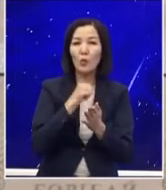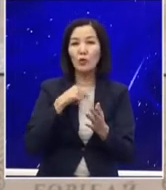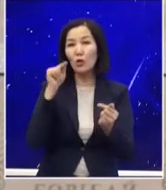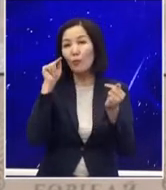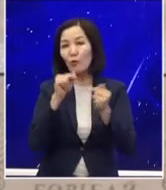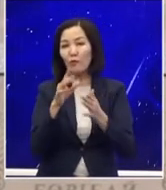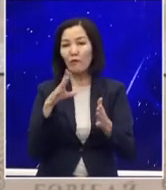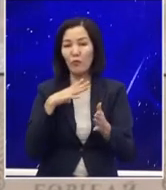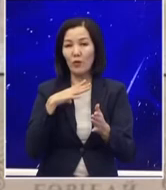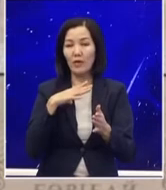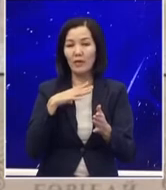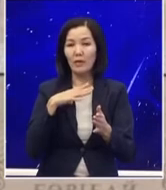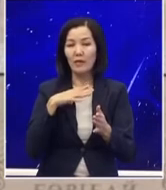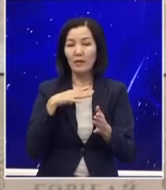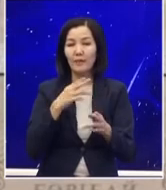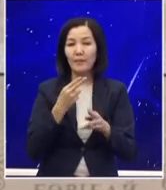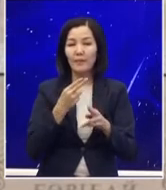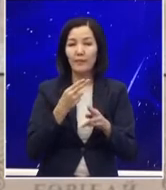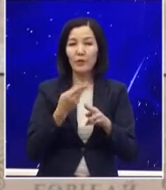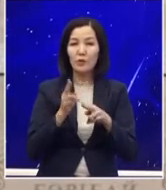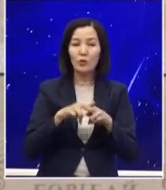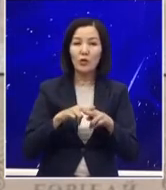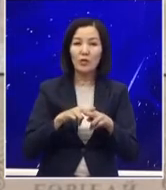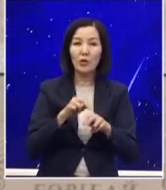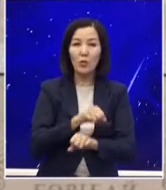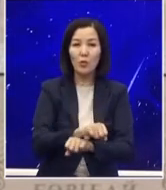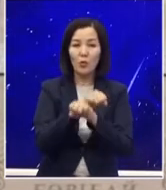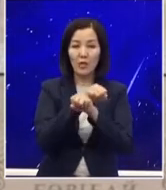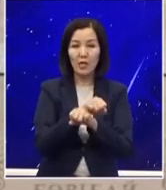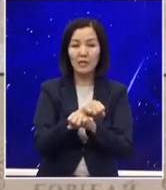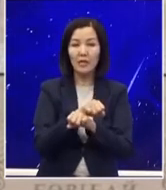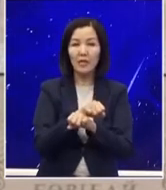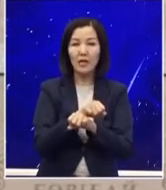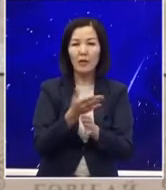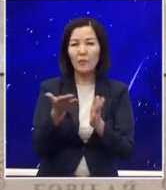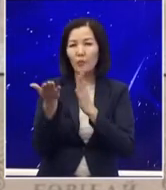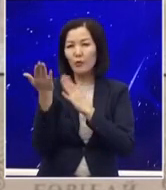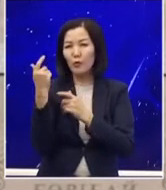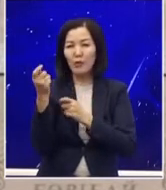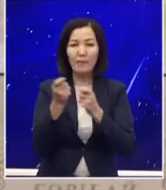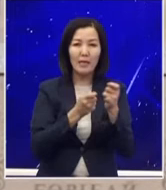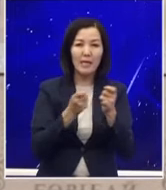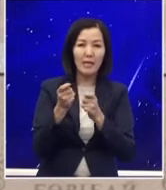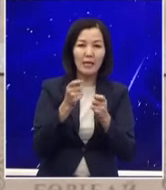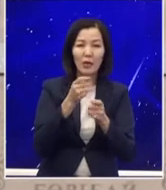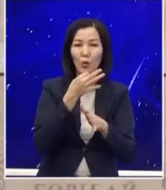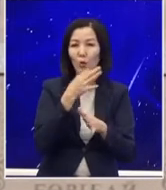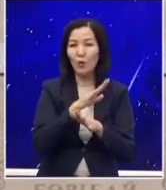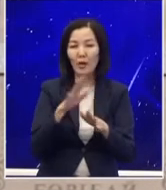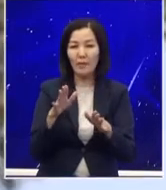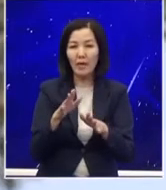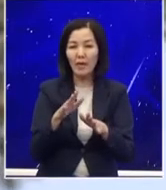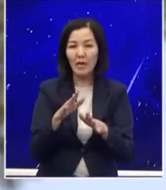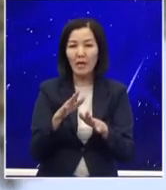білдірген болатын. Сондықтан ол қозғалыс сол кездегі билікке жақпай, Бөрбай